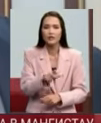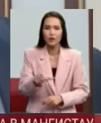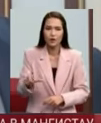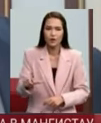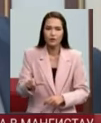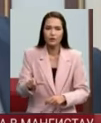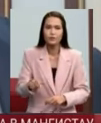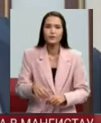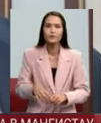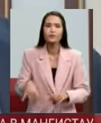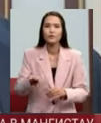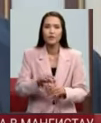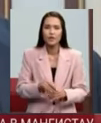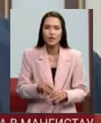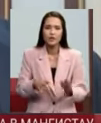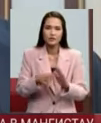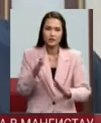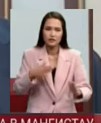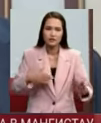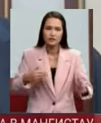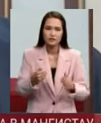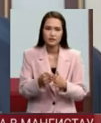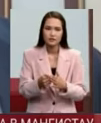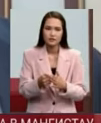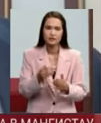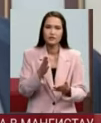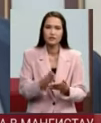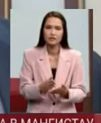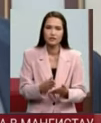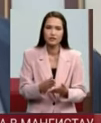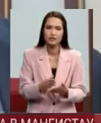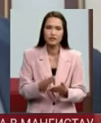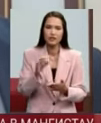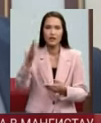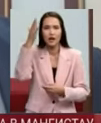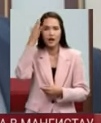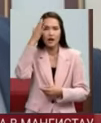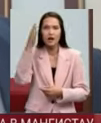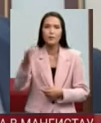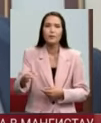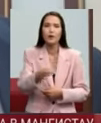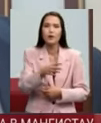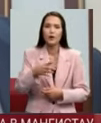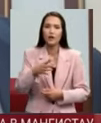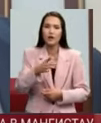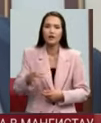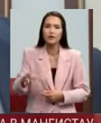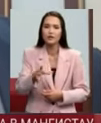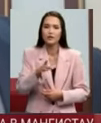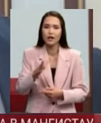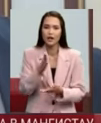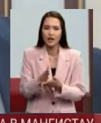уже определены совместно с областным акиматом и акиматом Ералиевского района. Все определены. Ну,